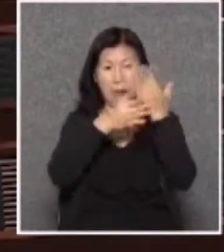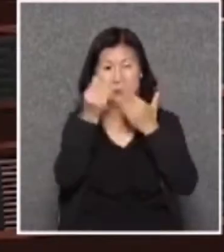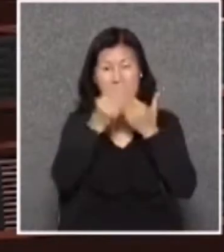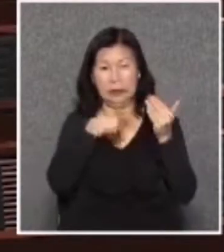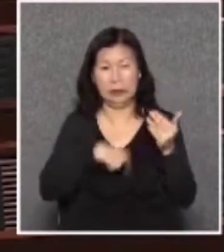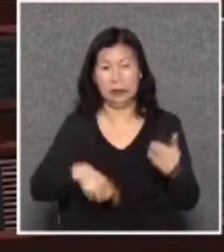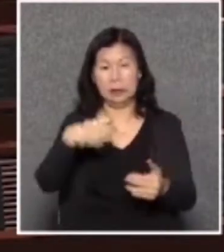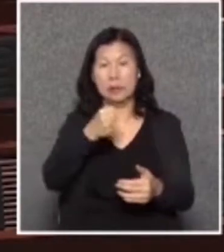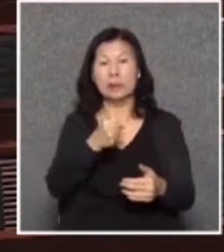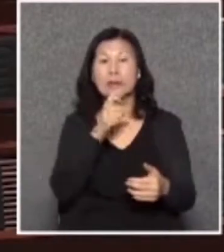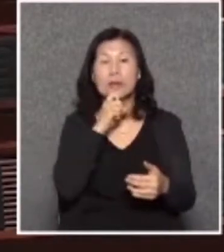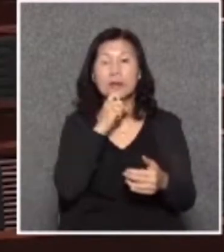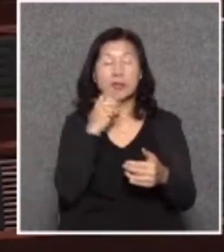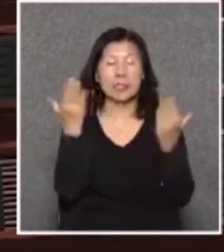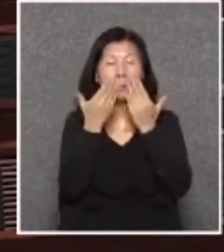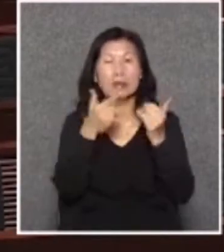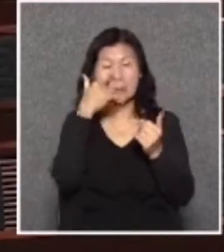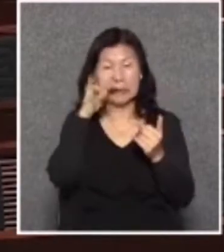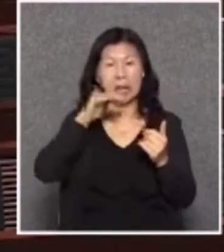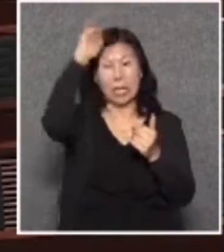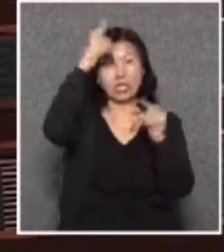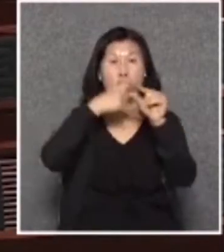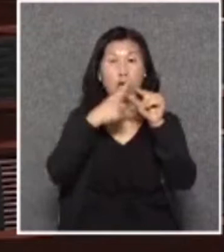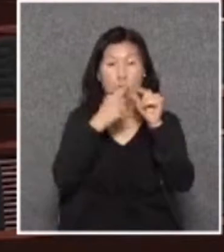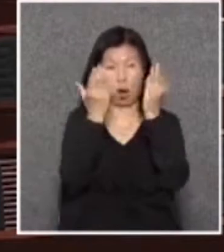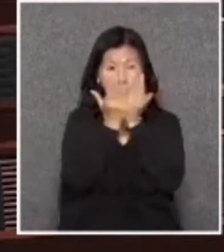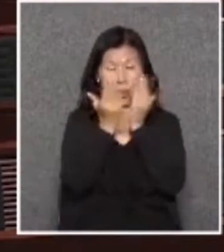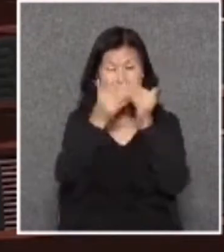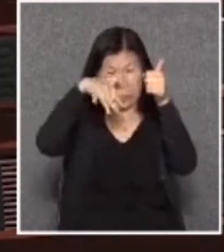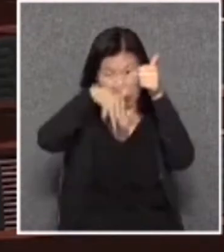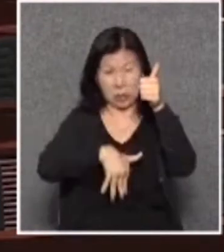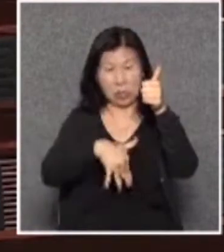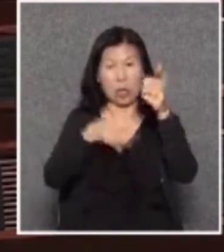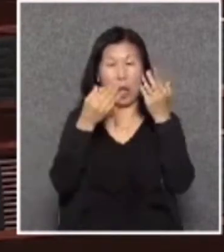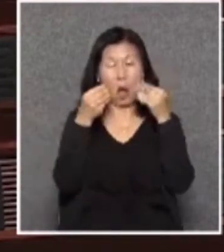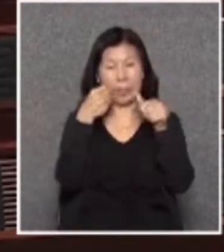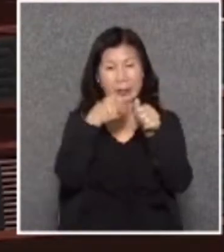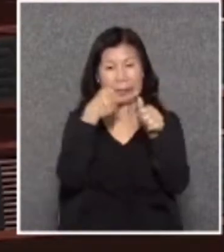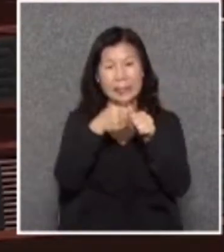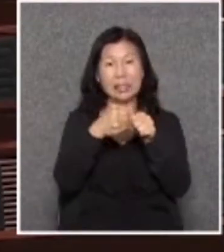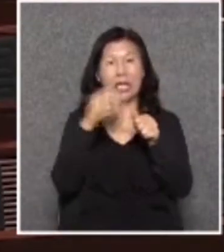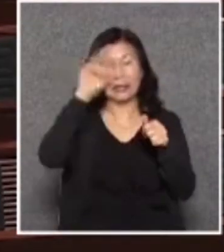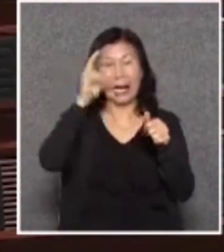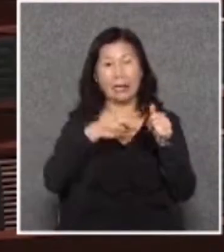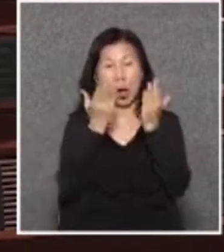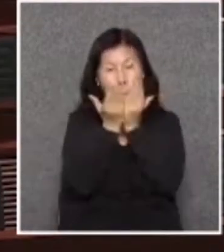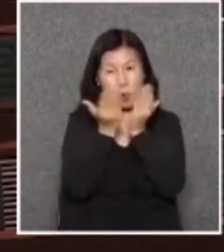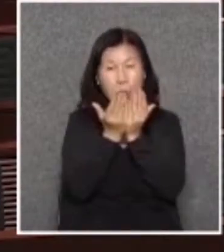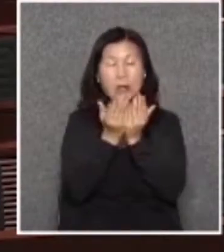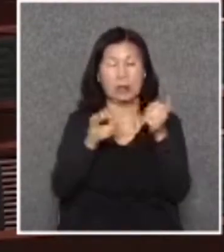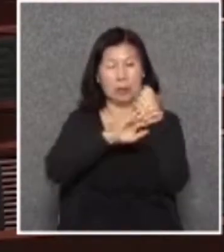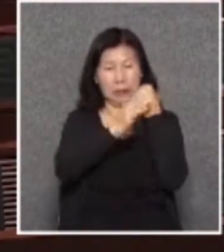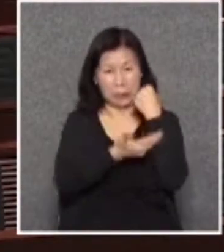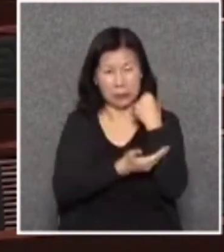主席，近日有輿論認為新高中學制底下通識教育科，下稱通識科，法治